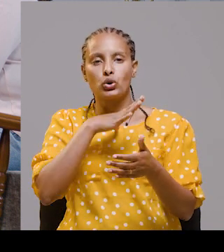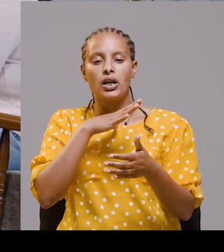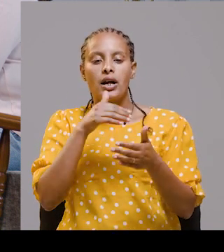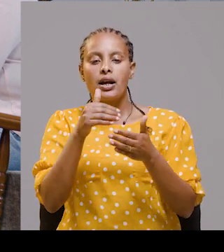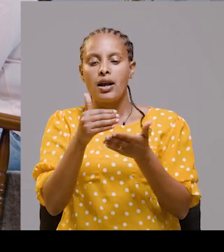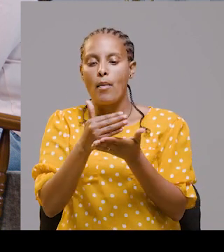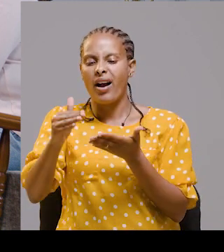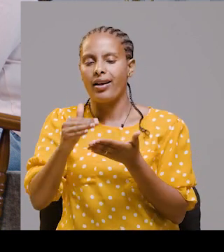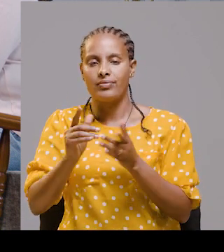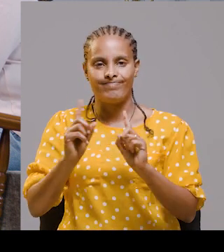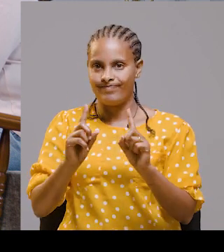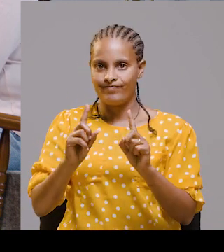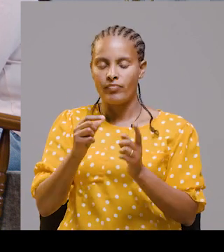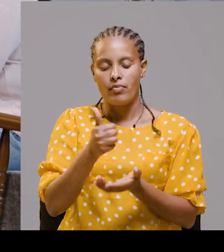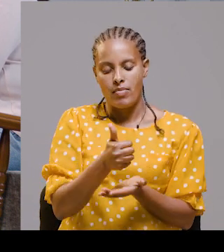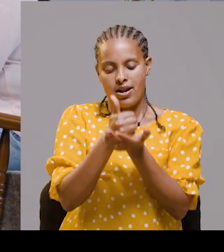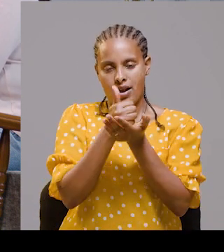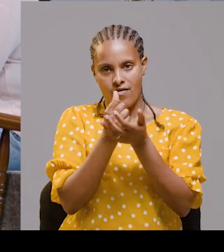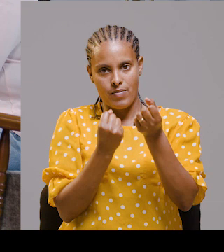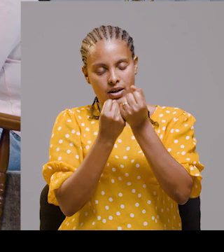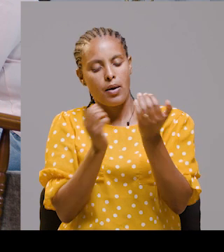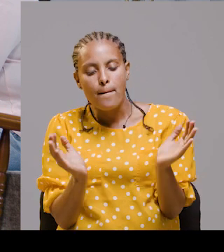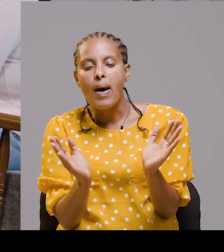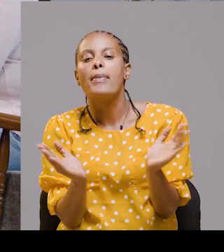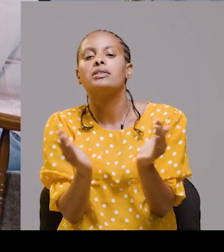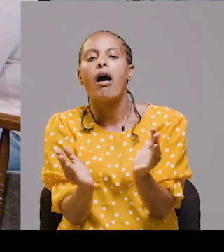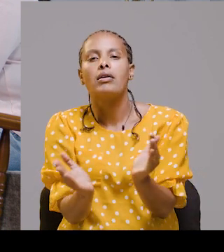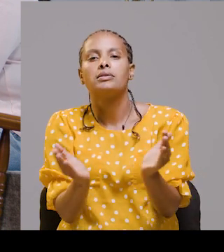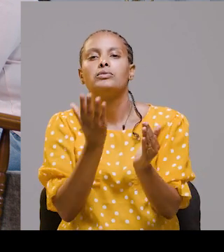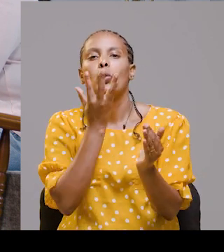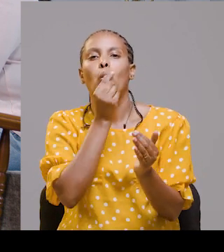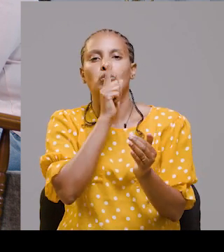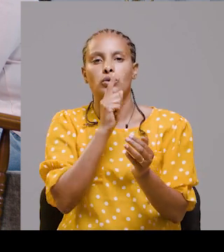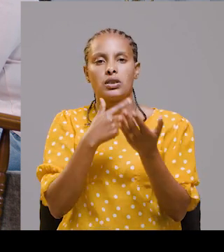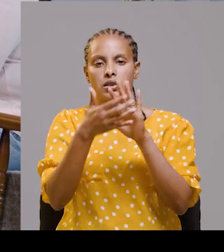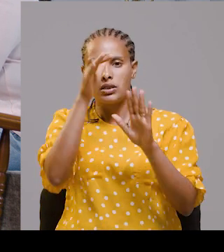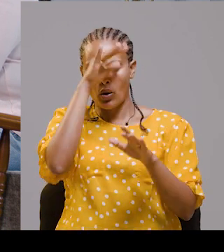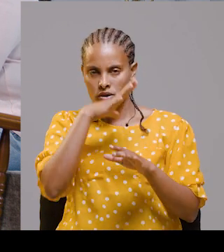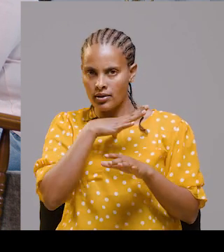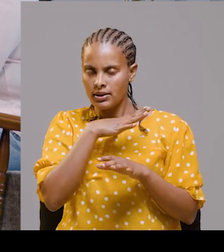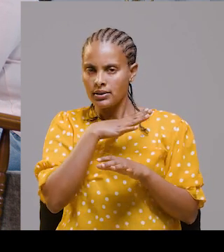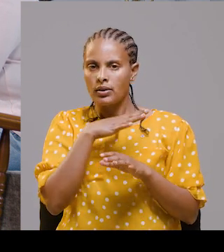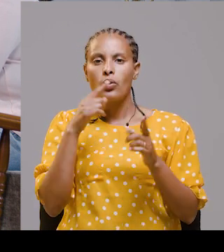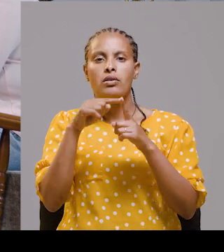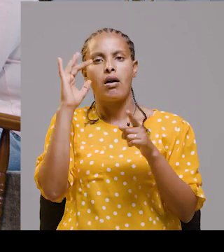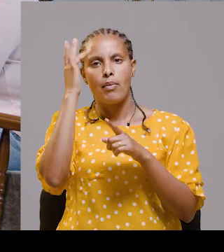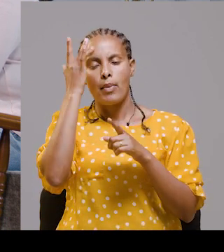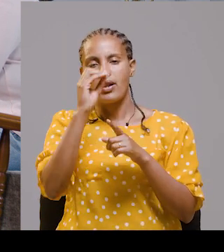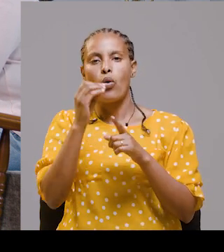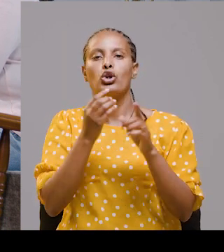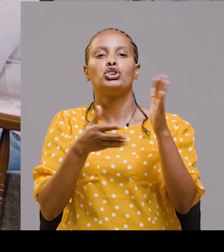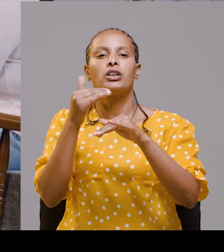ከማግለል ይልቅ መደገፍ ማበርታት ያንን ስናደርግ ማለት ነው እነዚህ ሰዎች ወደ ህመም እና ወደ